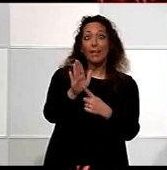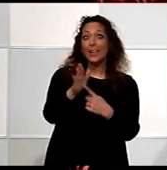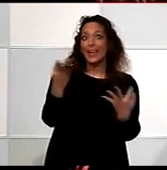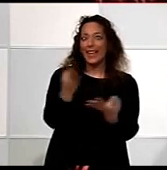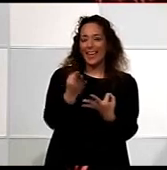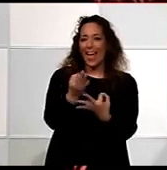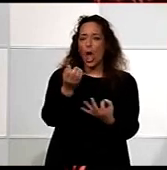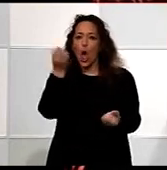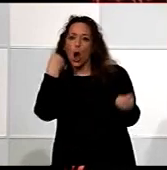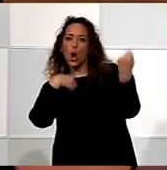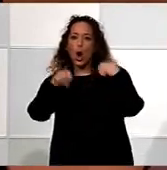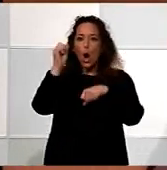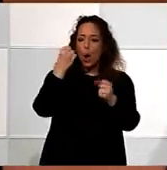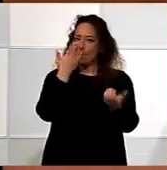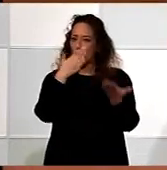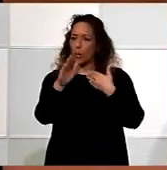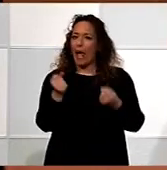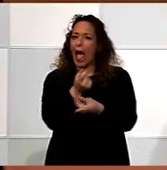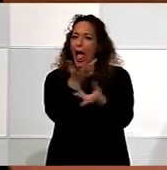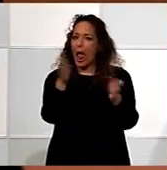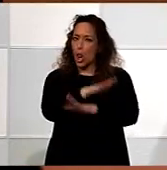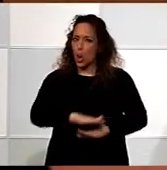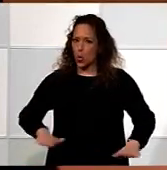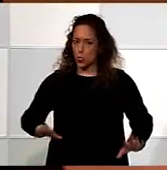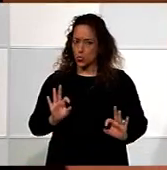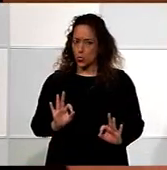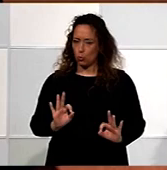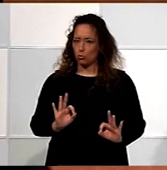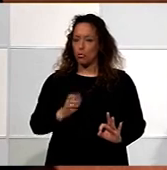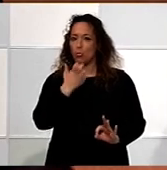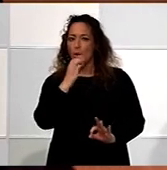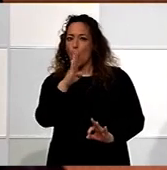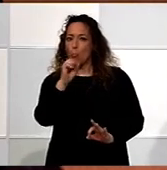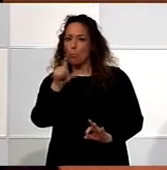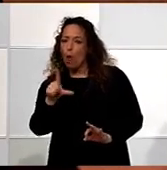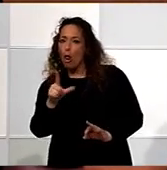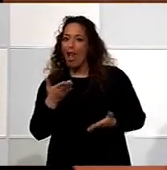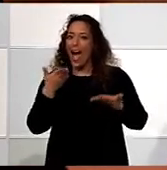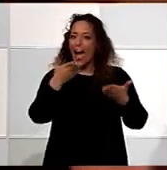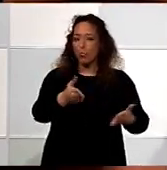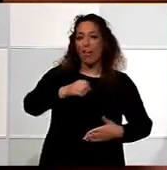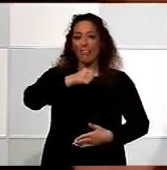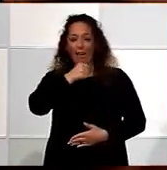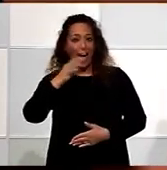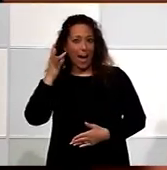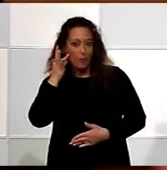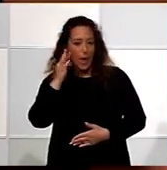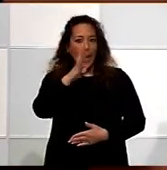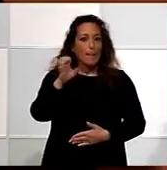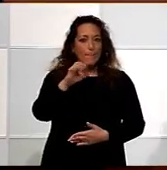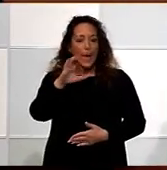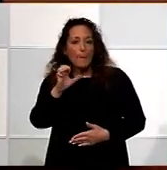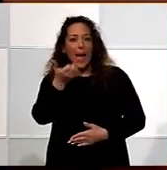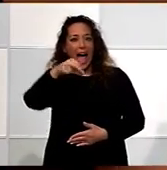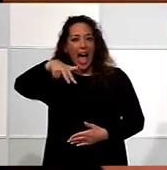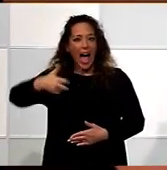els comportaments d'uns quants infants. A veure, veus. El Pol ha ajudat a la seva àvia avui. Ah, mira, i el Pep i l'Anna han après a